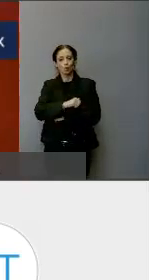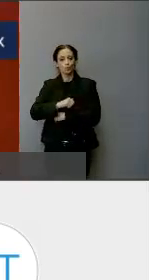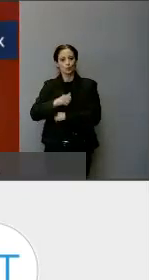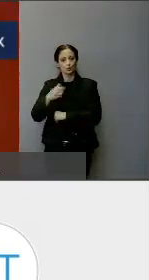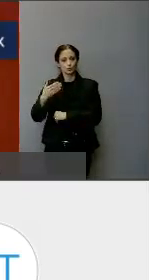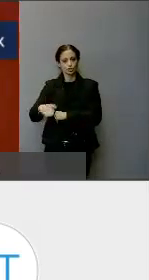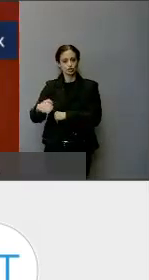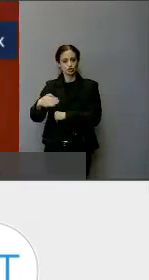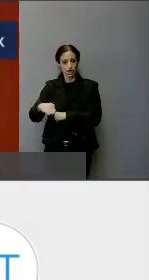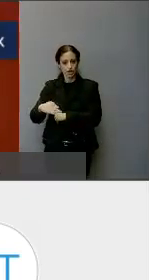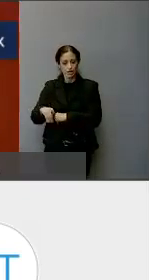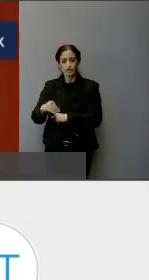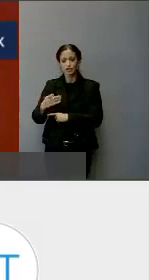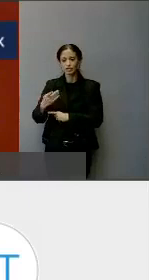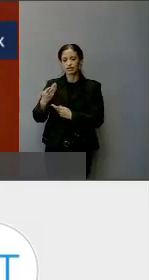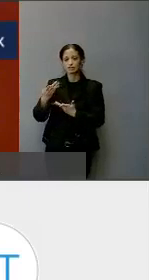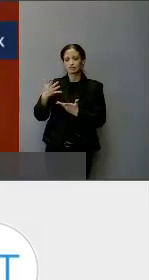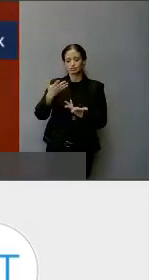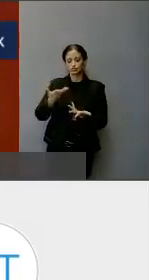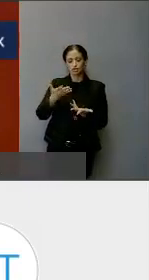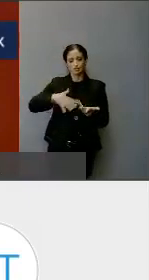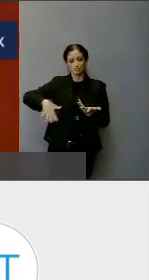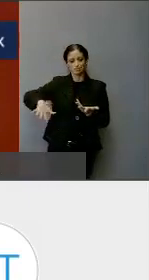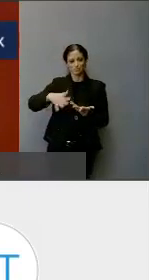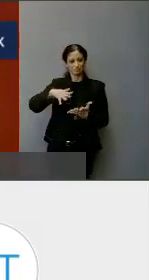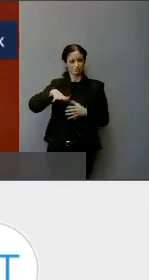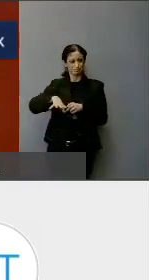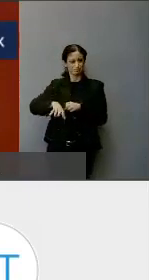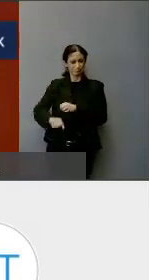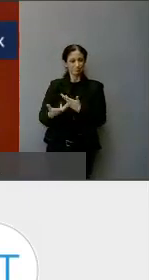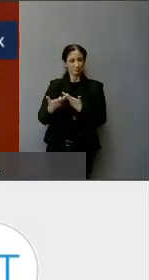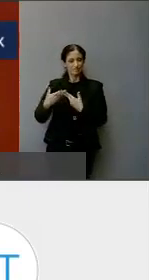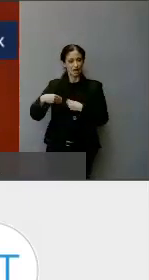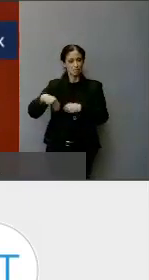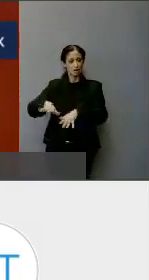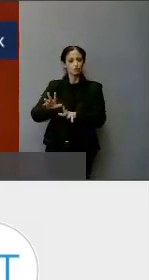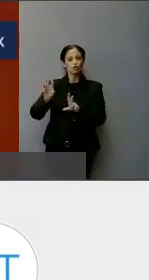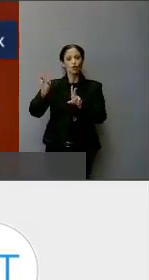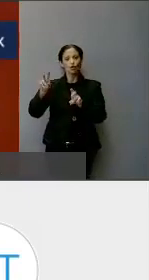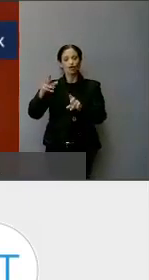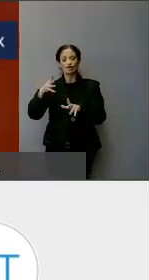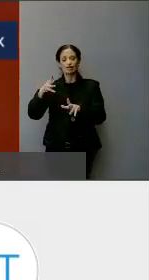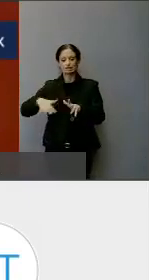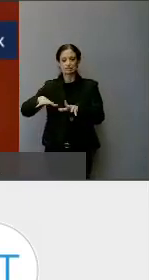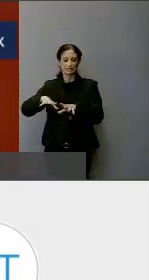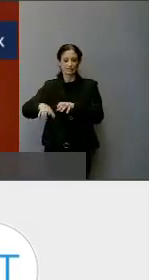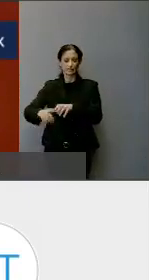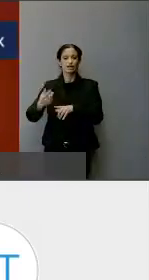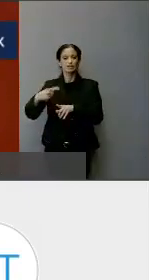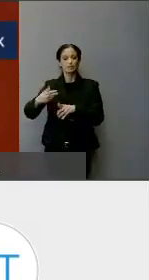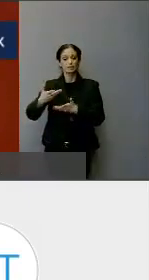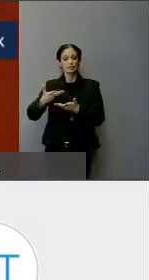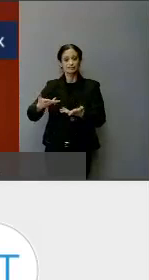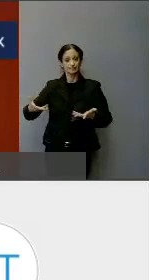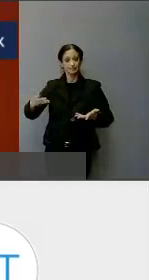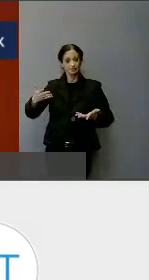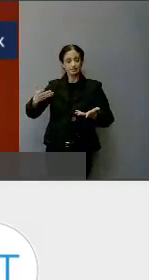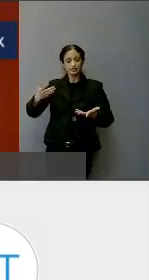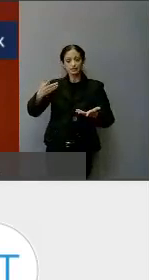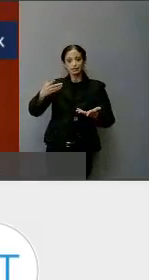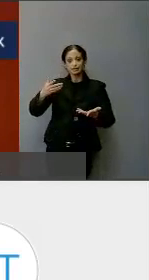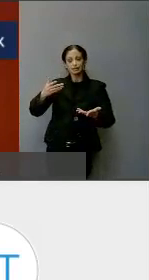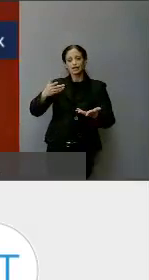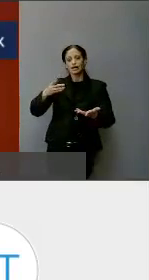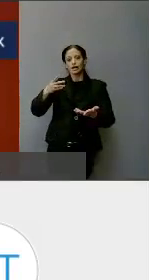abbandono degrado ambientale territoriale fisico e demografico del territorio stesso impiegando lo strumento del piano